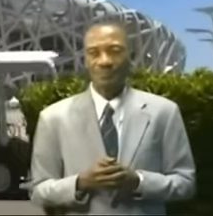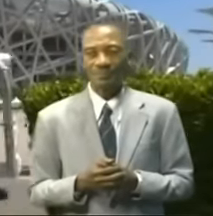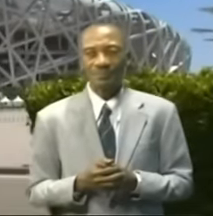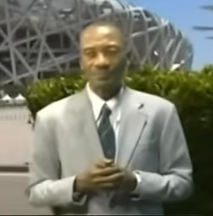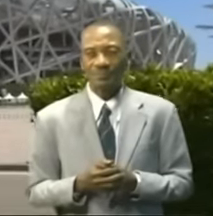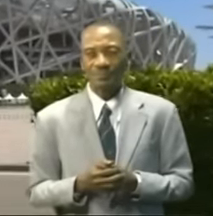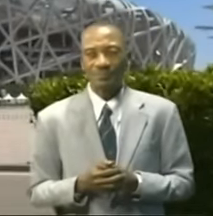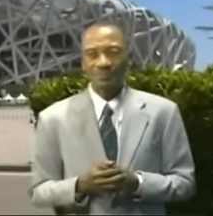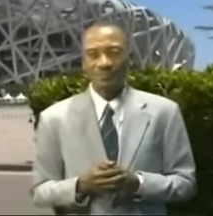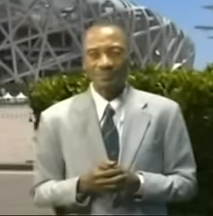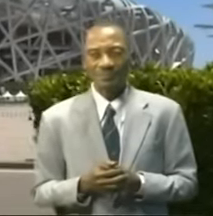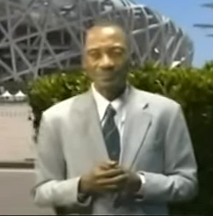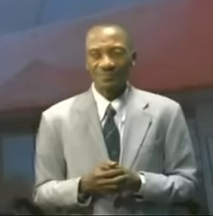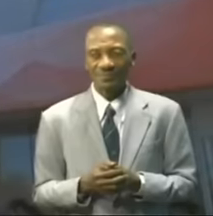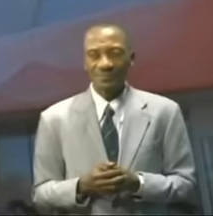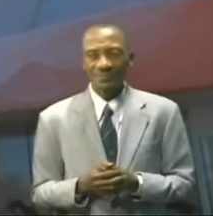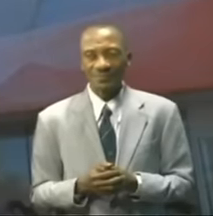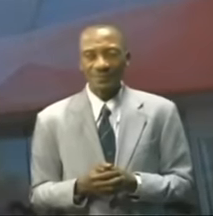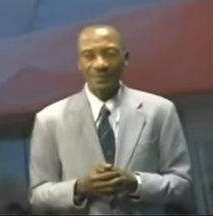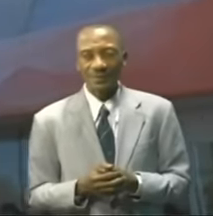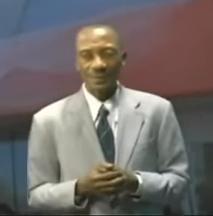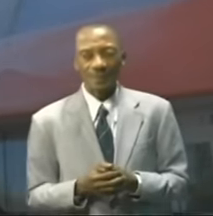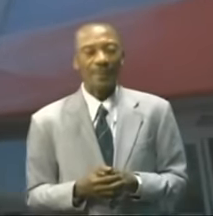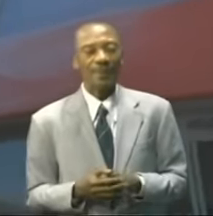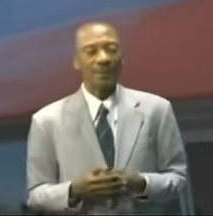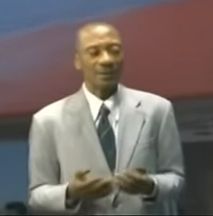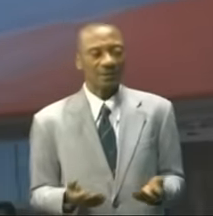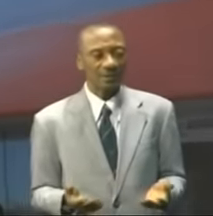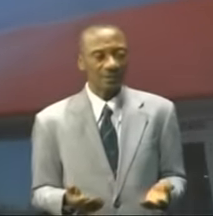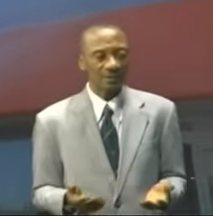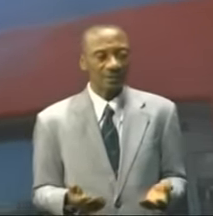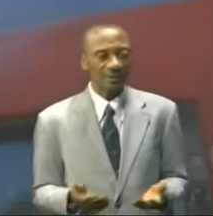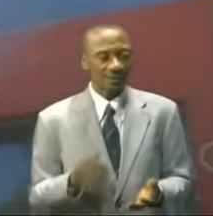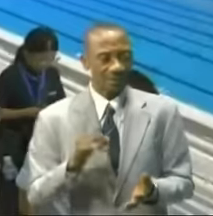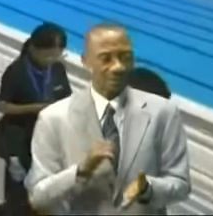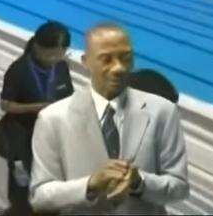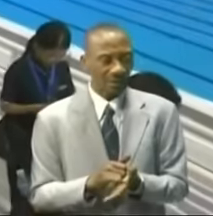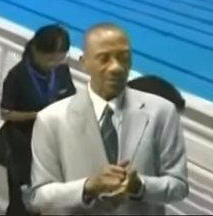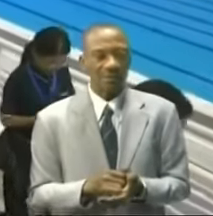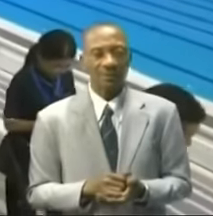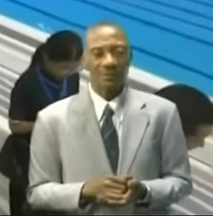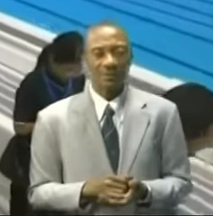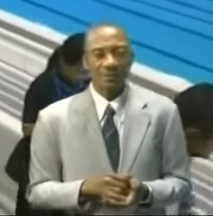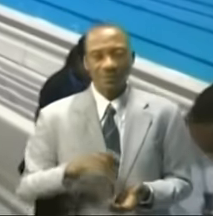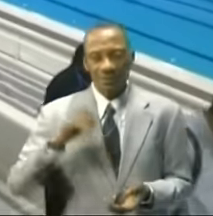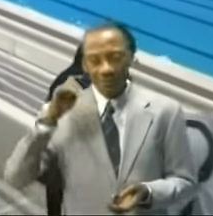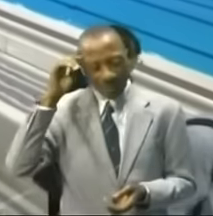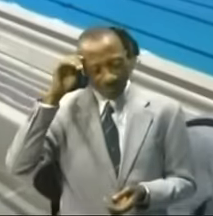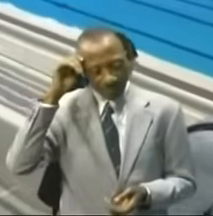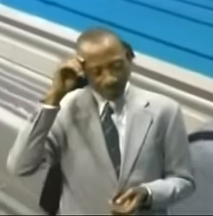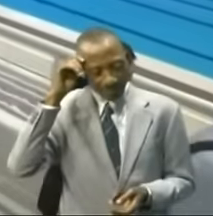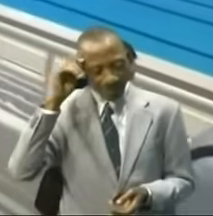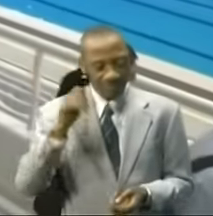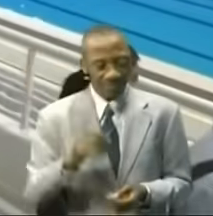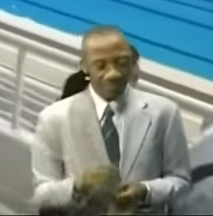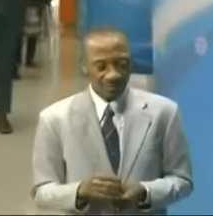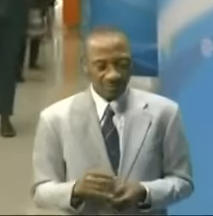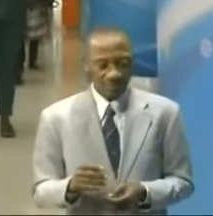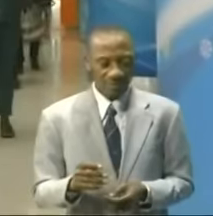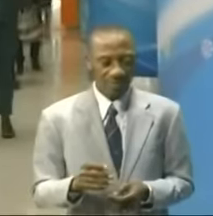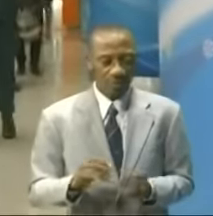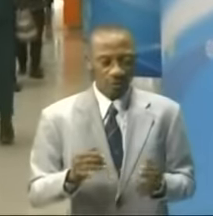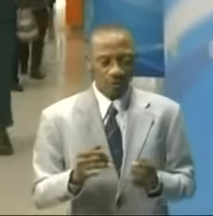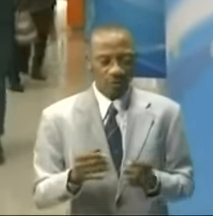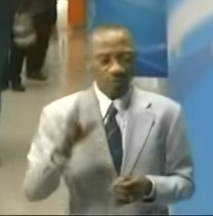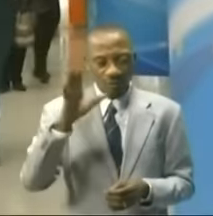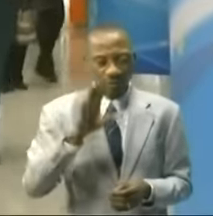Les nids d'oiseaux et les cubes d'eau, deux infrastructures qui rappellent les Jeux olympiques de 2022 narrés en